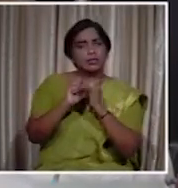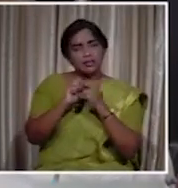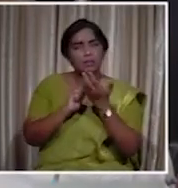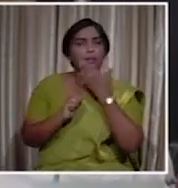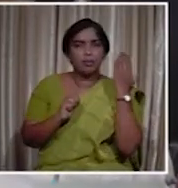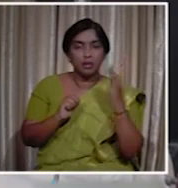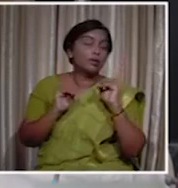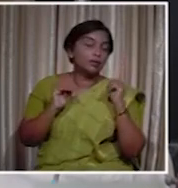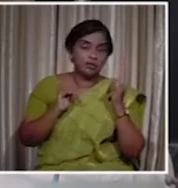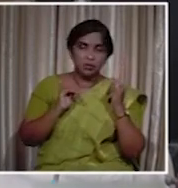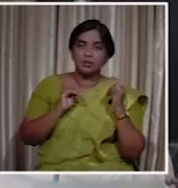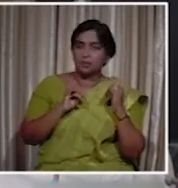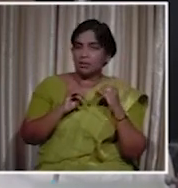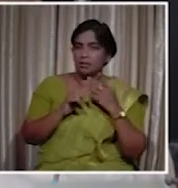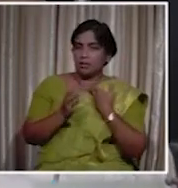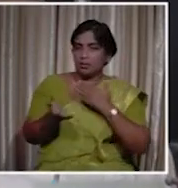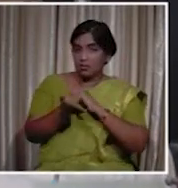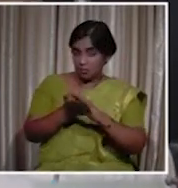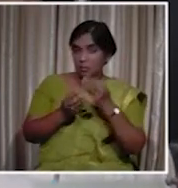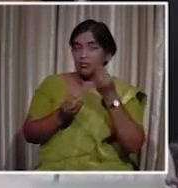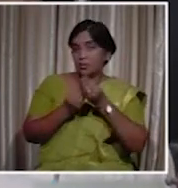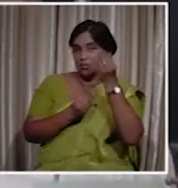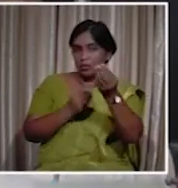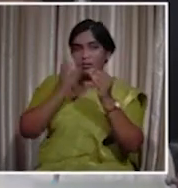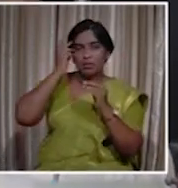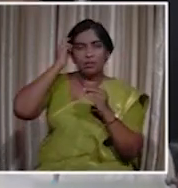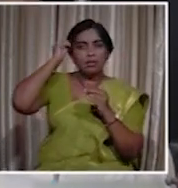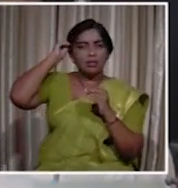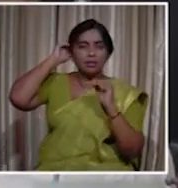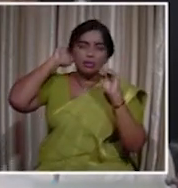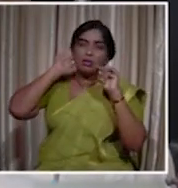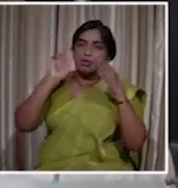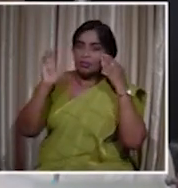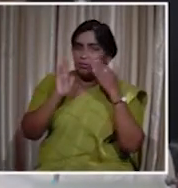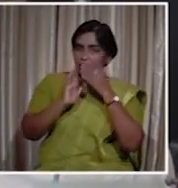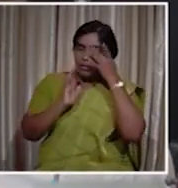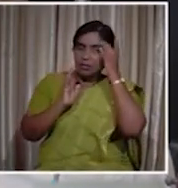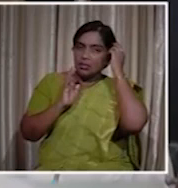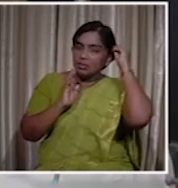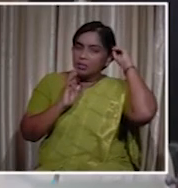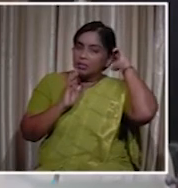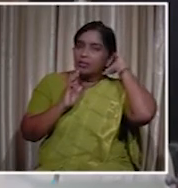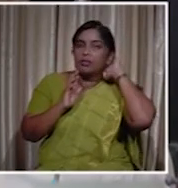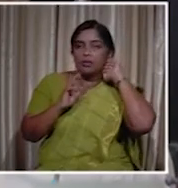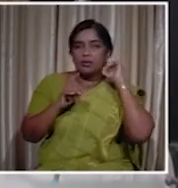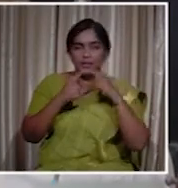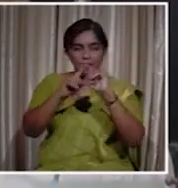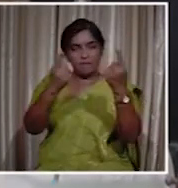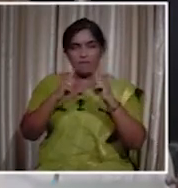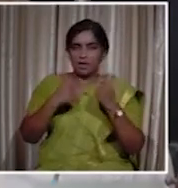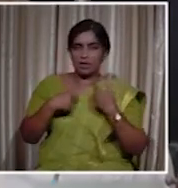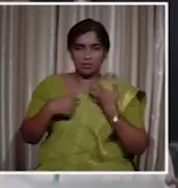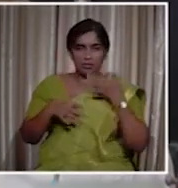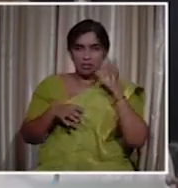ඒ නිසා යම්කිසි ඒකට සහන දෙන වැඩසටහනක් අපි තියාගෙන ඊට වඩා මම මෙතන කියන්නේ අපි අත මේ වෙනස්කම් තියෙන්න පුළුවන්. මම